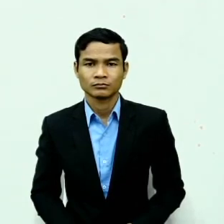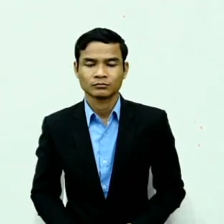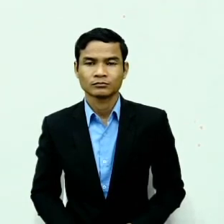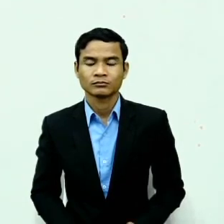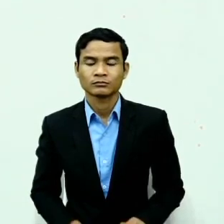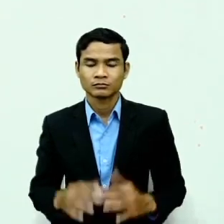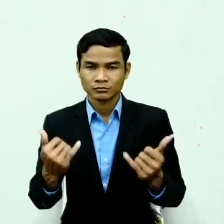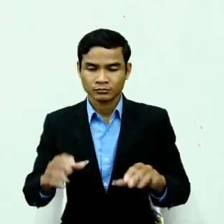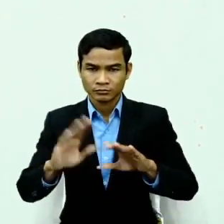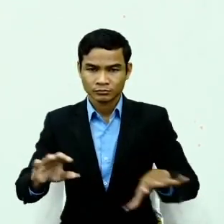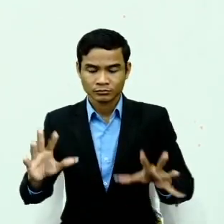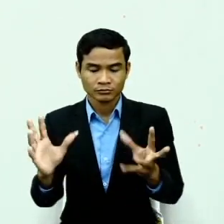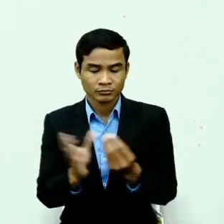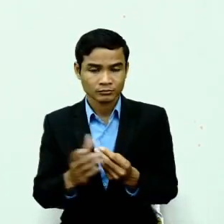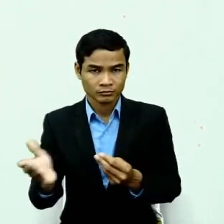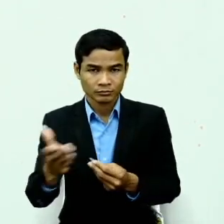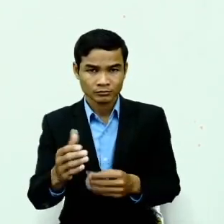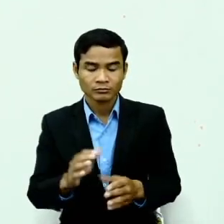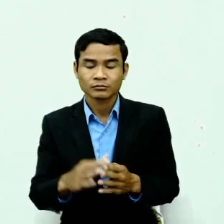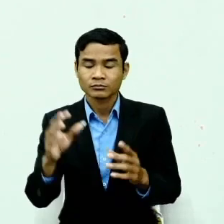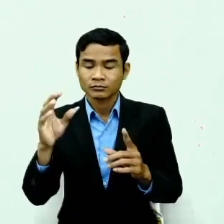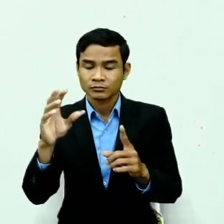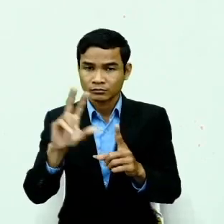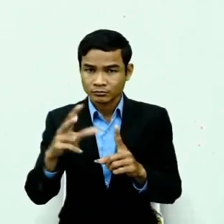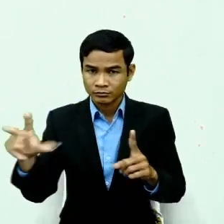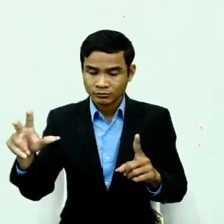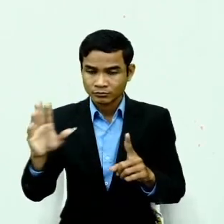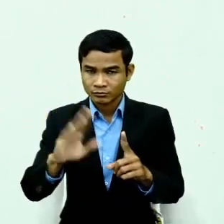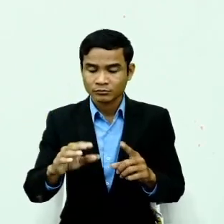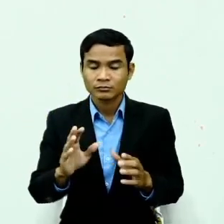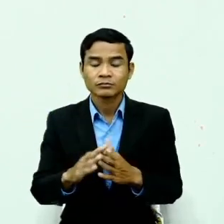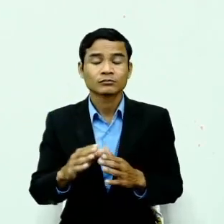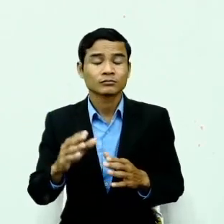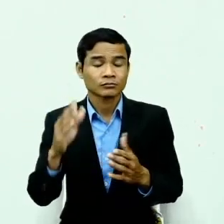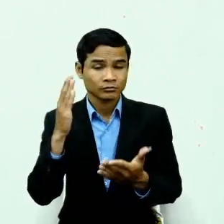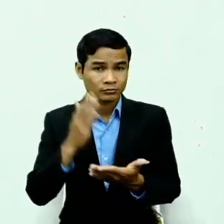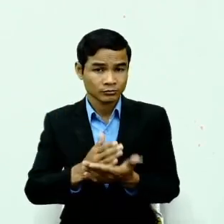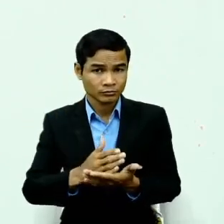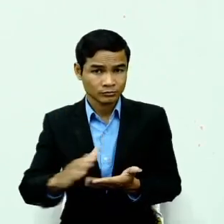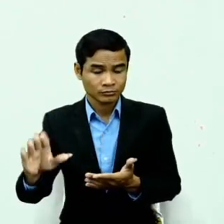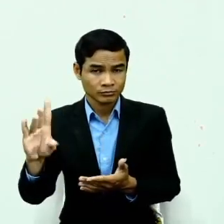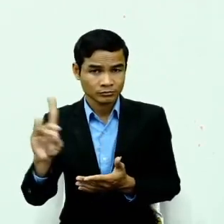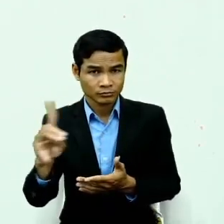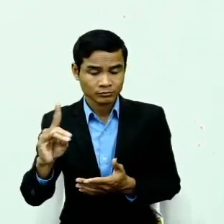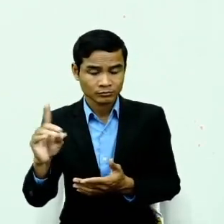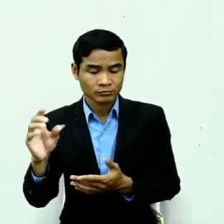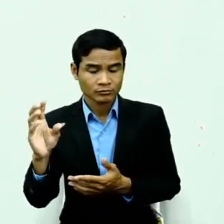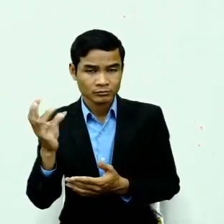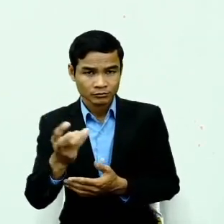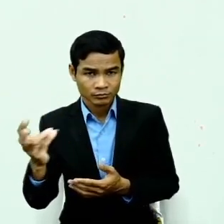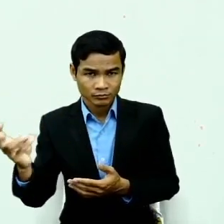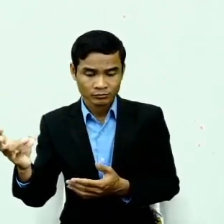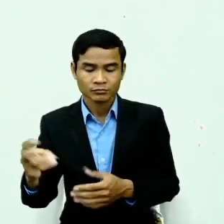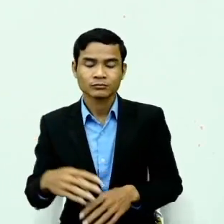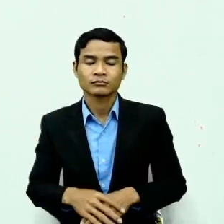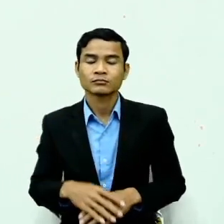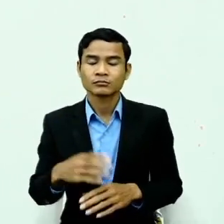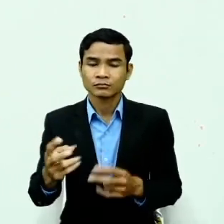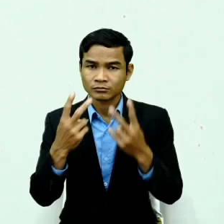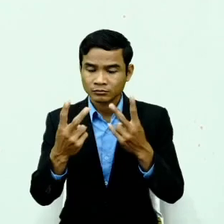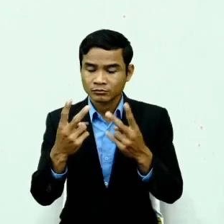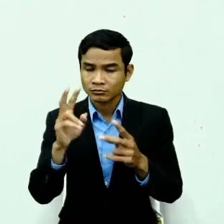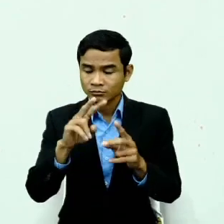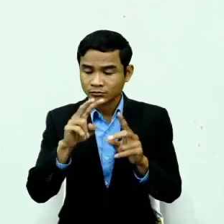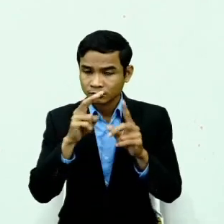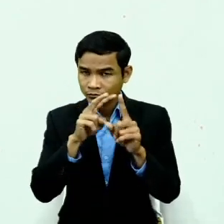chà là con mơ thằng ạc nhé nhỉ nhé cứ chỉ clear cầm chát sắt là ạ chà con mơ mơ